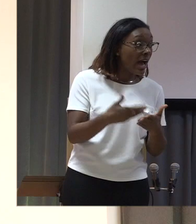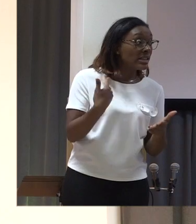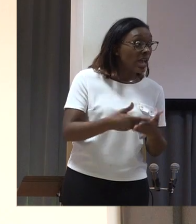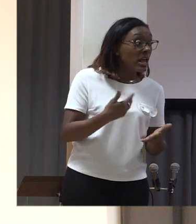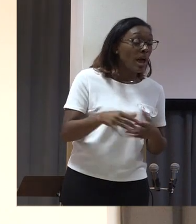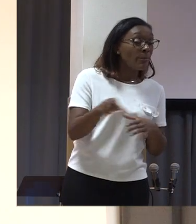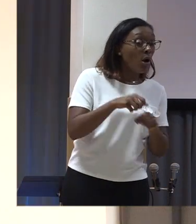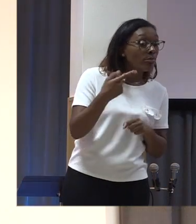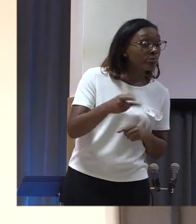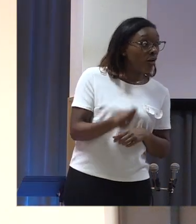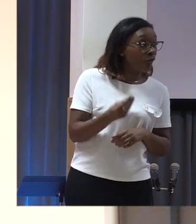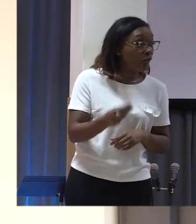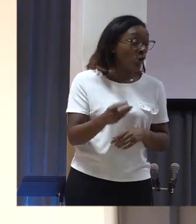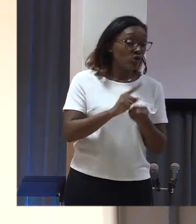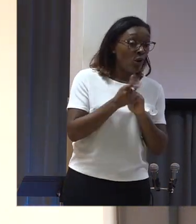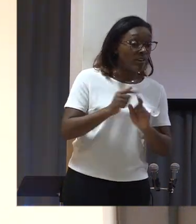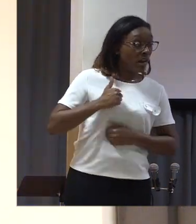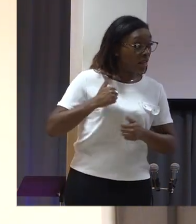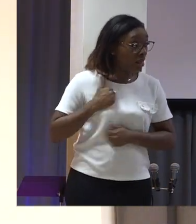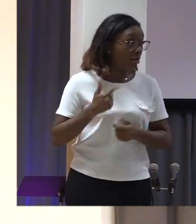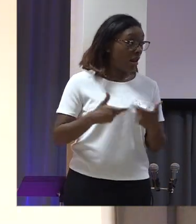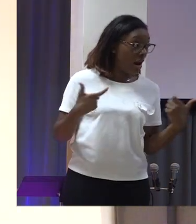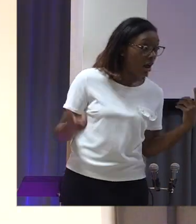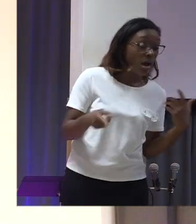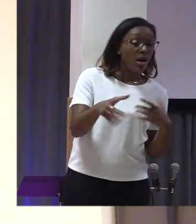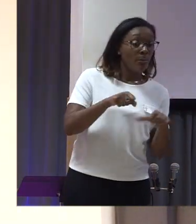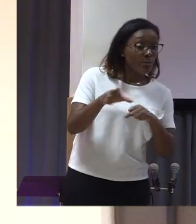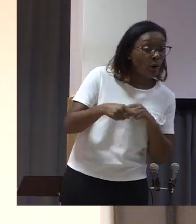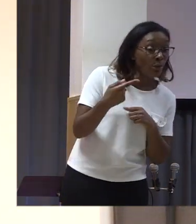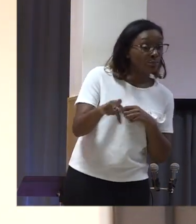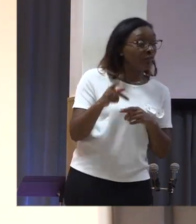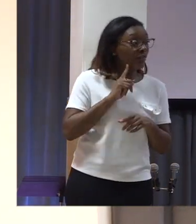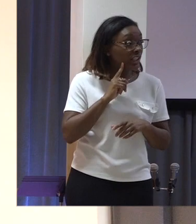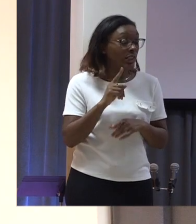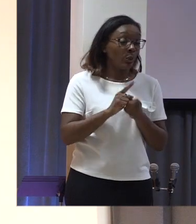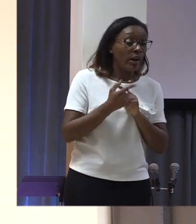prendra leur fils pour en faire ses soldats et les affectera